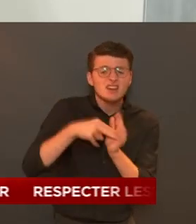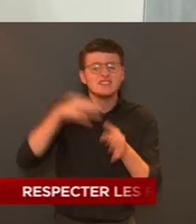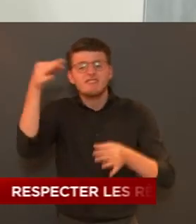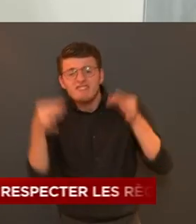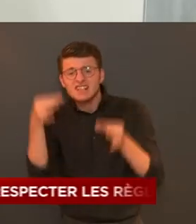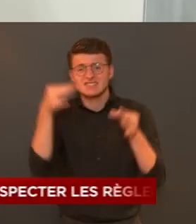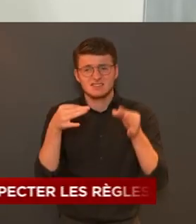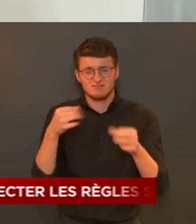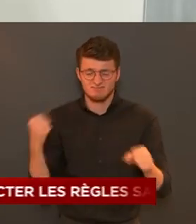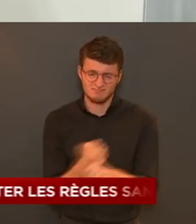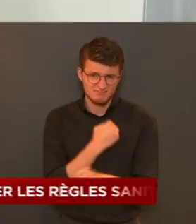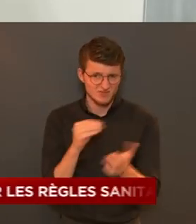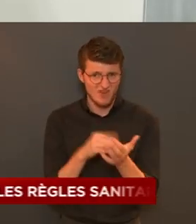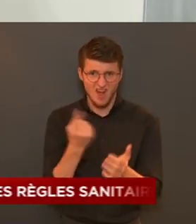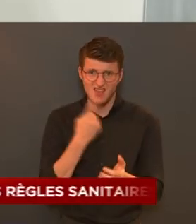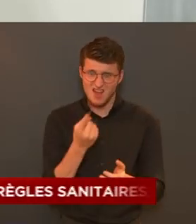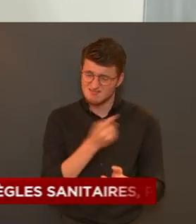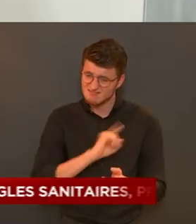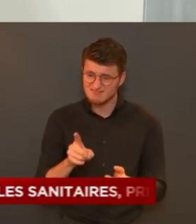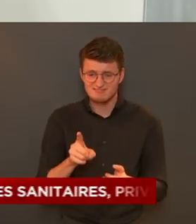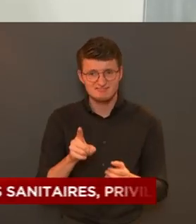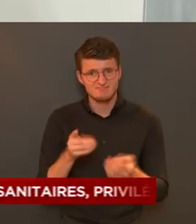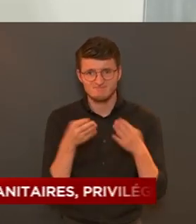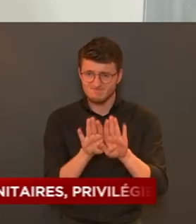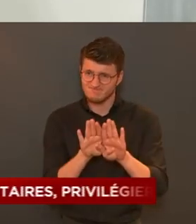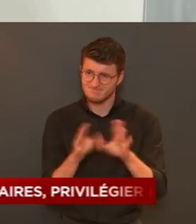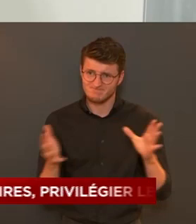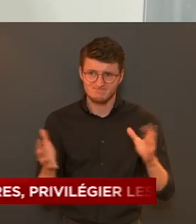Et tout ce qui est soirée dansante n'est pas encore permis.